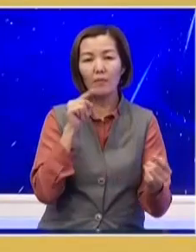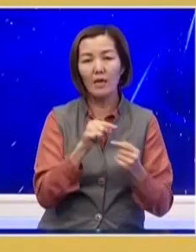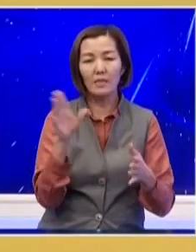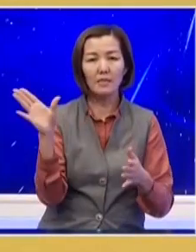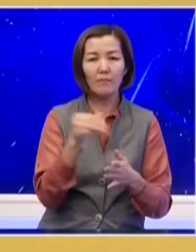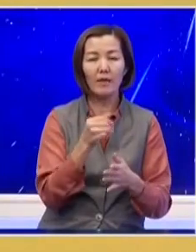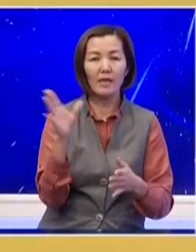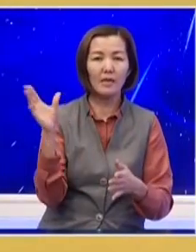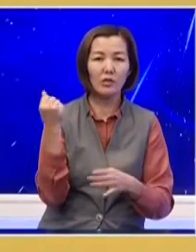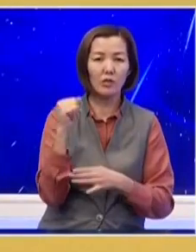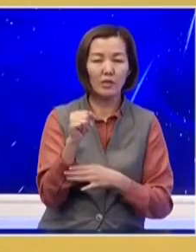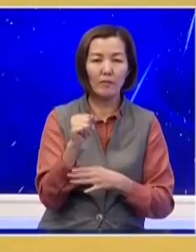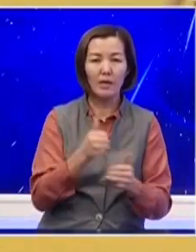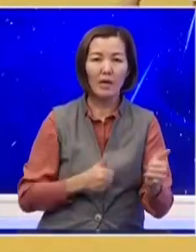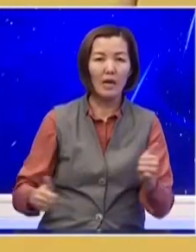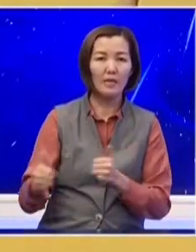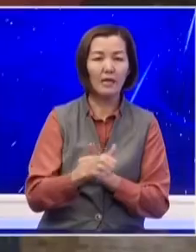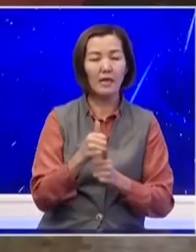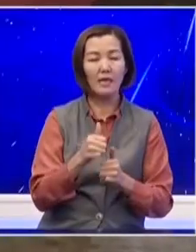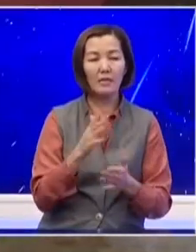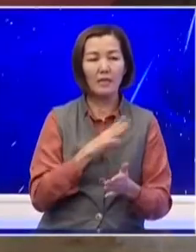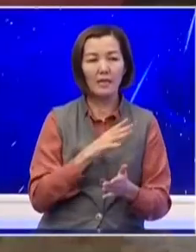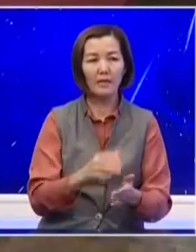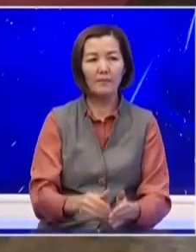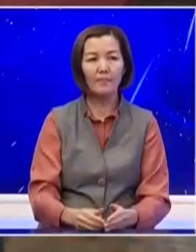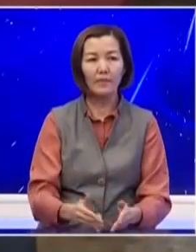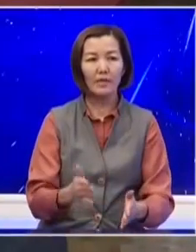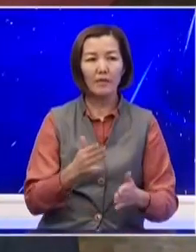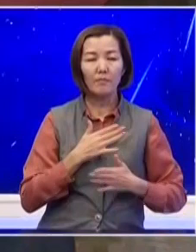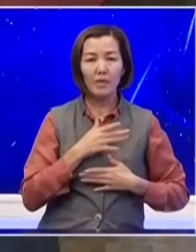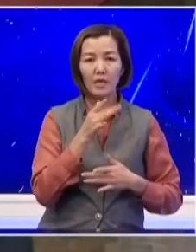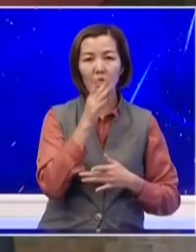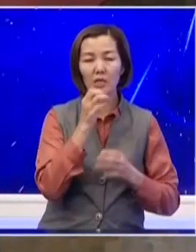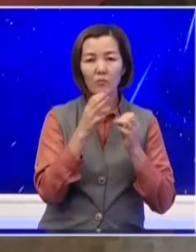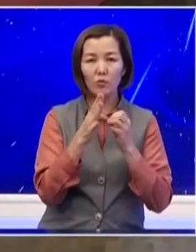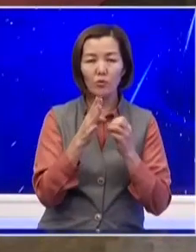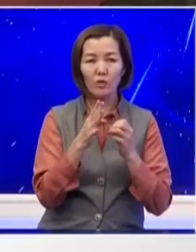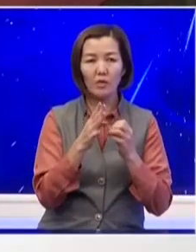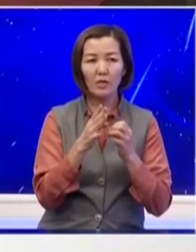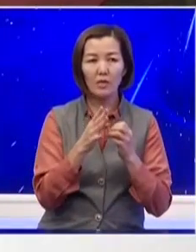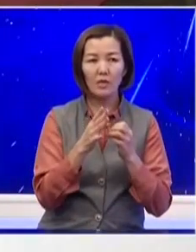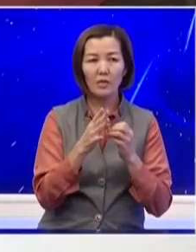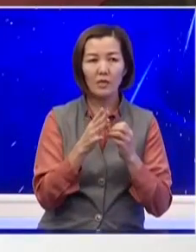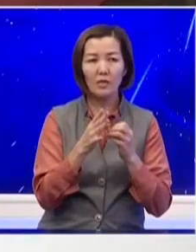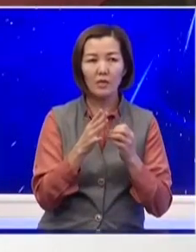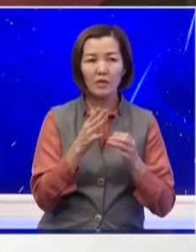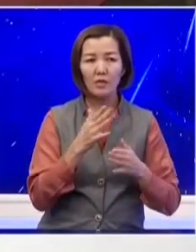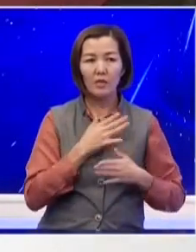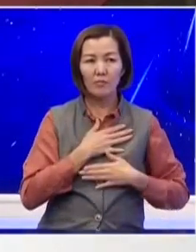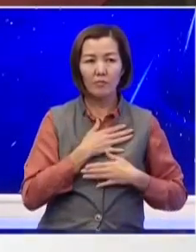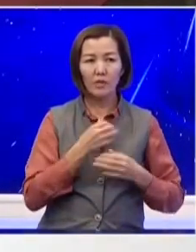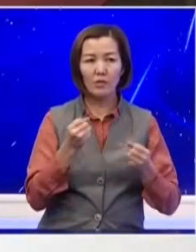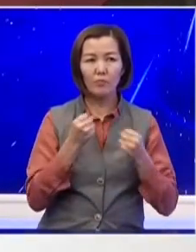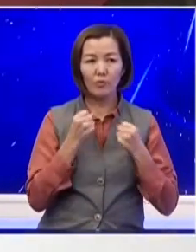алып та, шалып та жығып, мықты екендігін дәлелдей білді. Менің жасым 14, мен Алматы қаласынан келдім. Мен бұл спорт түрімен